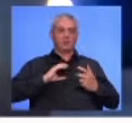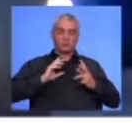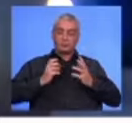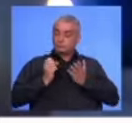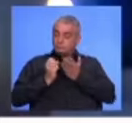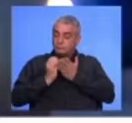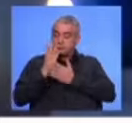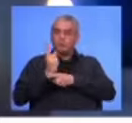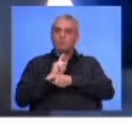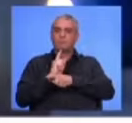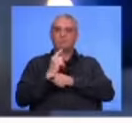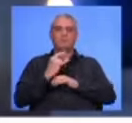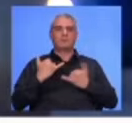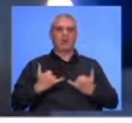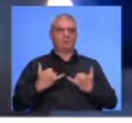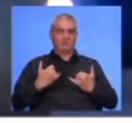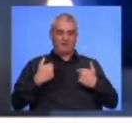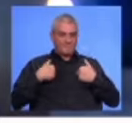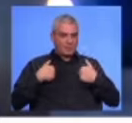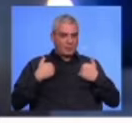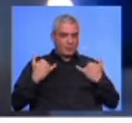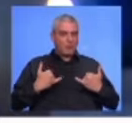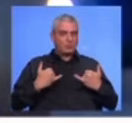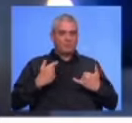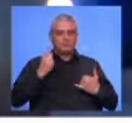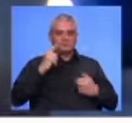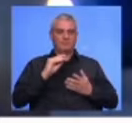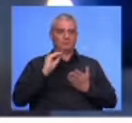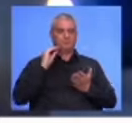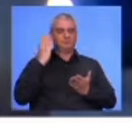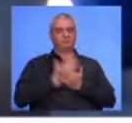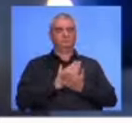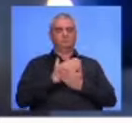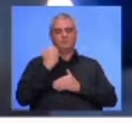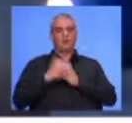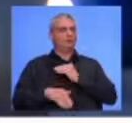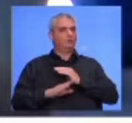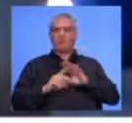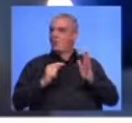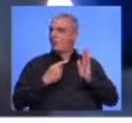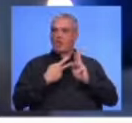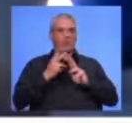ברגע. ואנחנו היום הילה, צריכים לשים לזה קץ. באמת, לא רק בגלל שזה